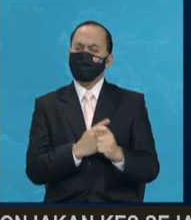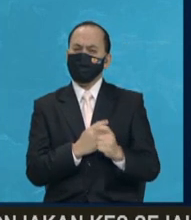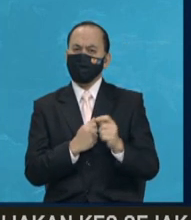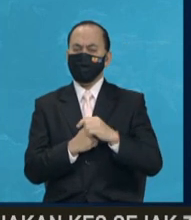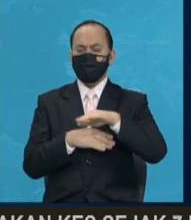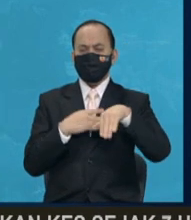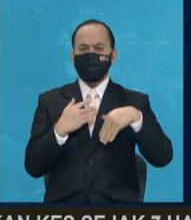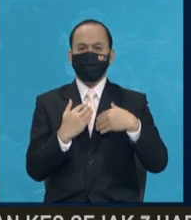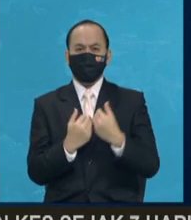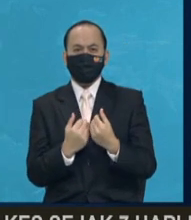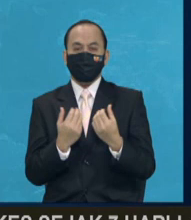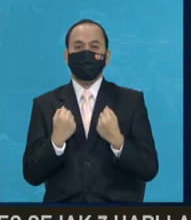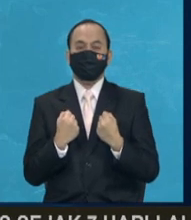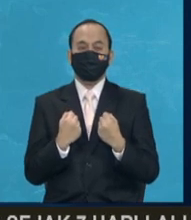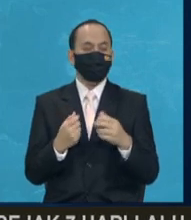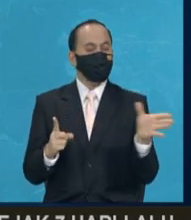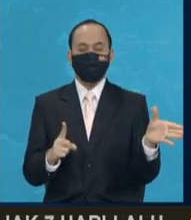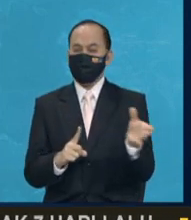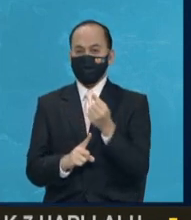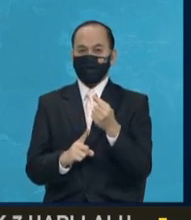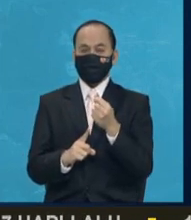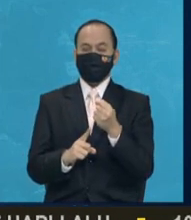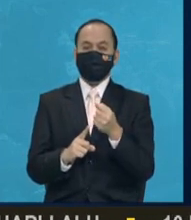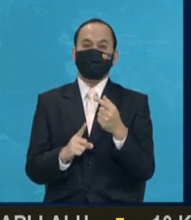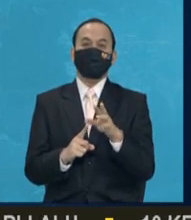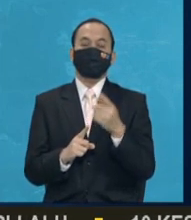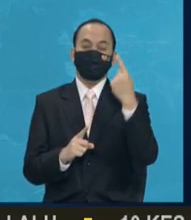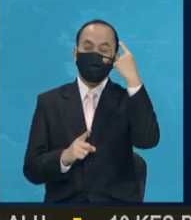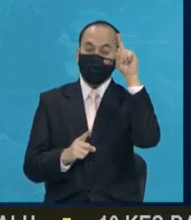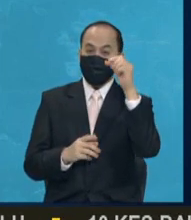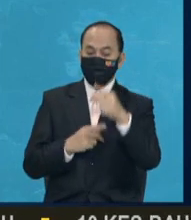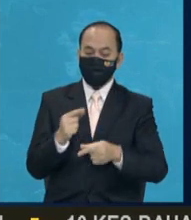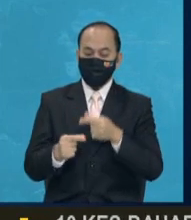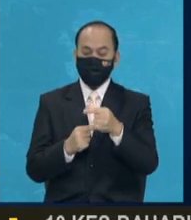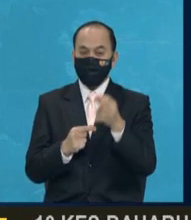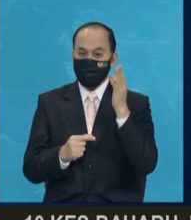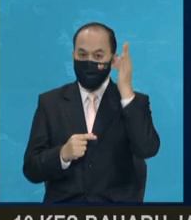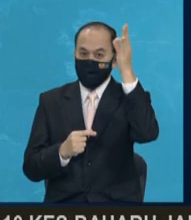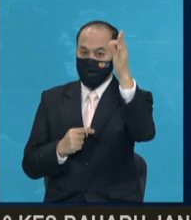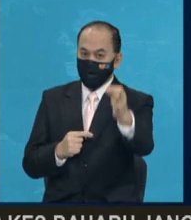agar rezeki dan Pupus ditelan zaman demi generasi yang akan datang